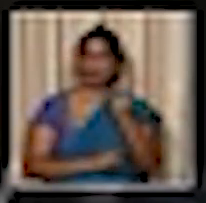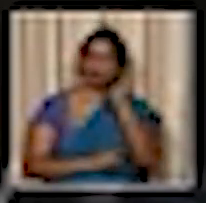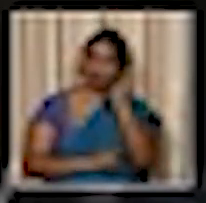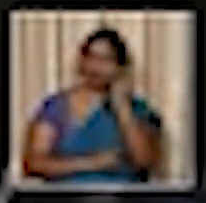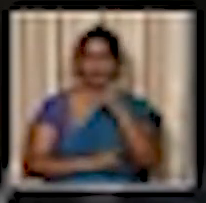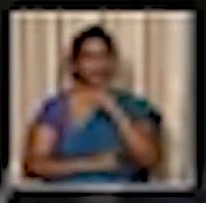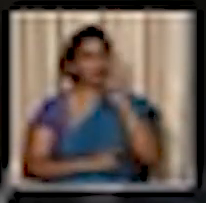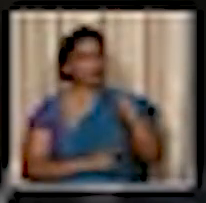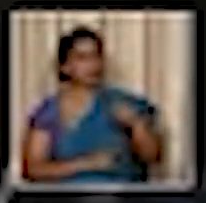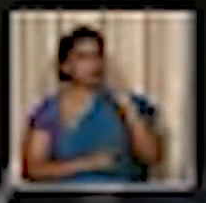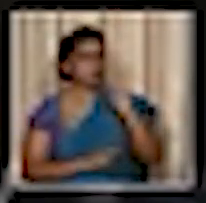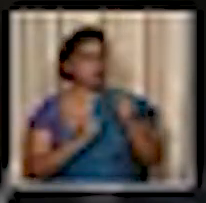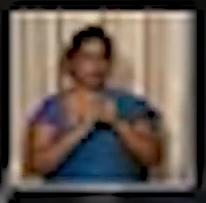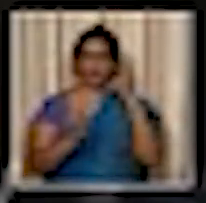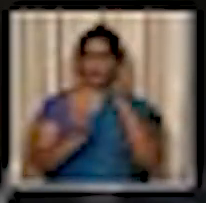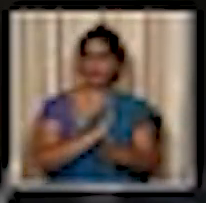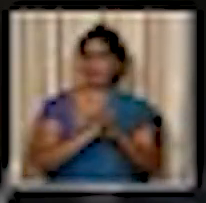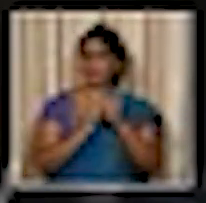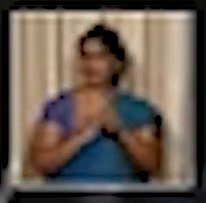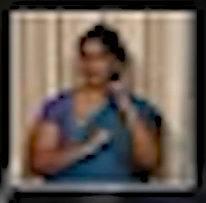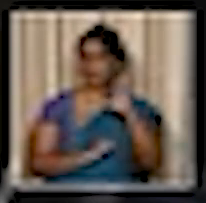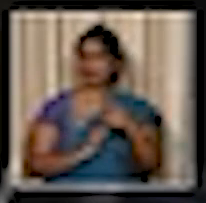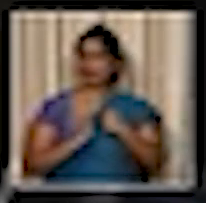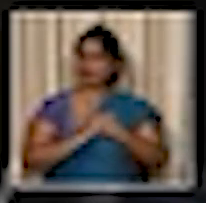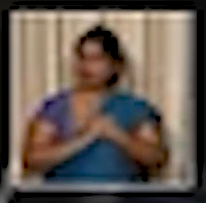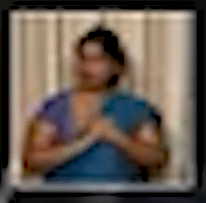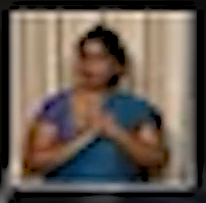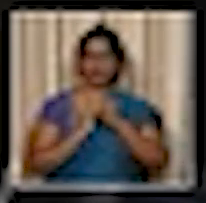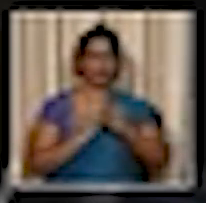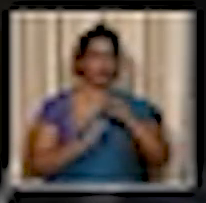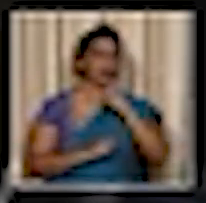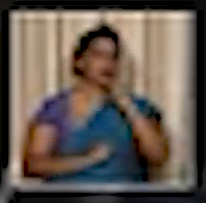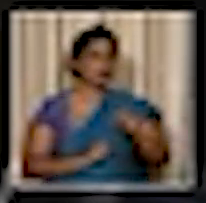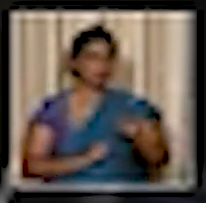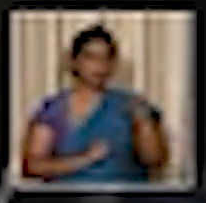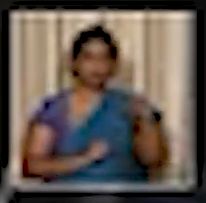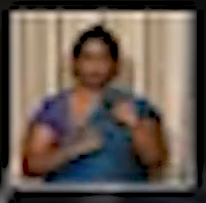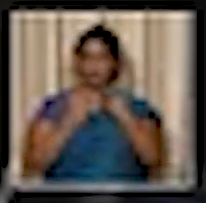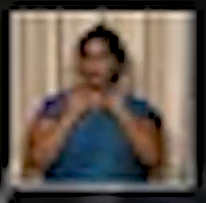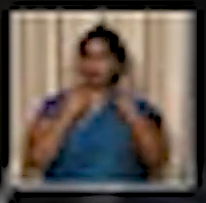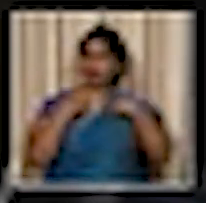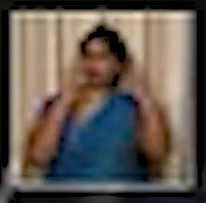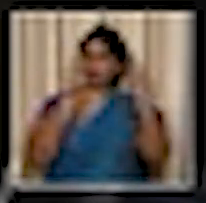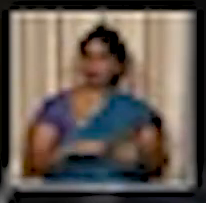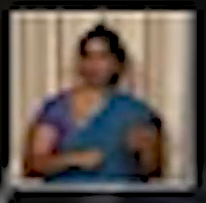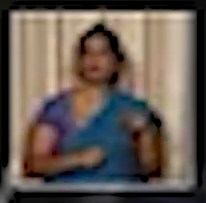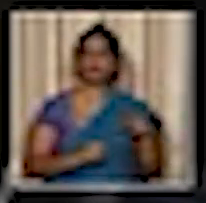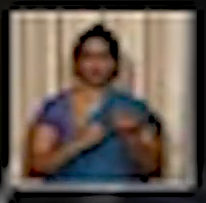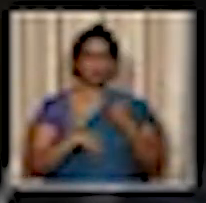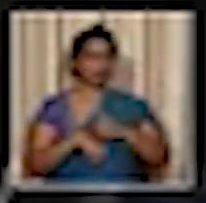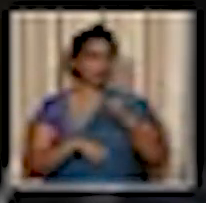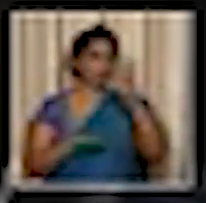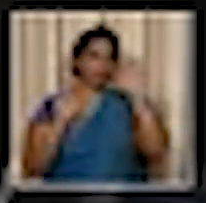වූ විනිසුරුවරුන්ගේ ක්‍රියාකලාපය නිසා ගෞරවනීය ලෙස කටයුතු කරන විනිසුරුවරුන්ගේ අභිමානය කෙලසීමට ඉඩ